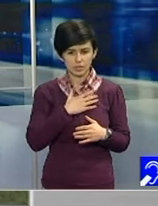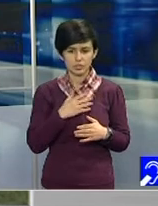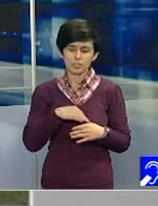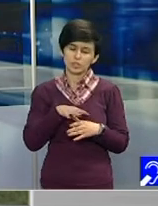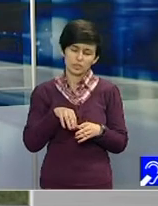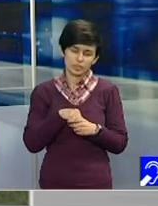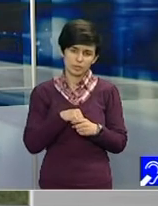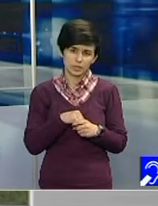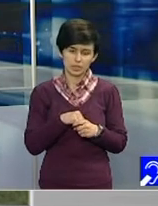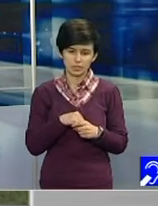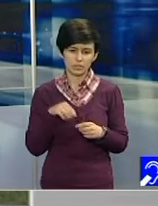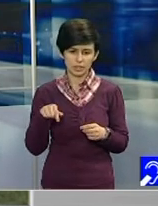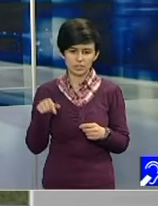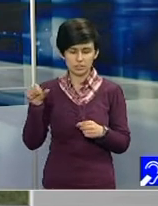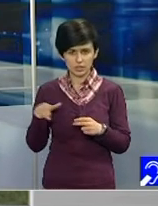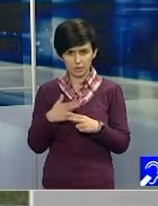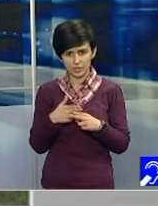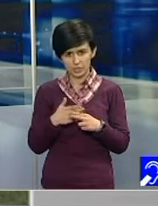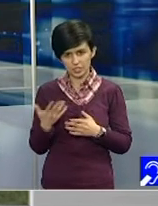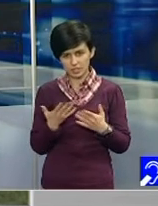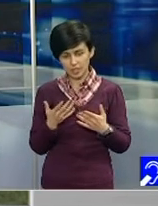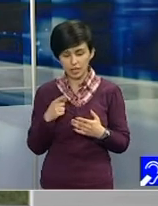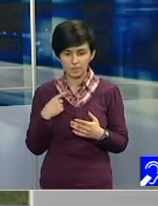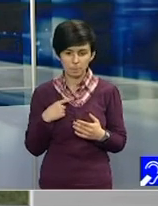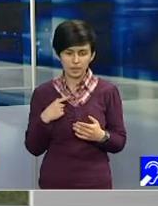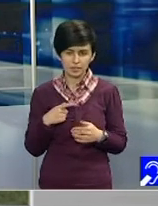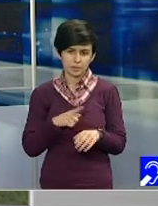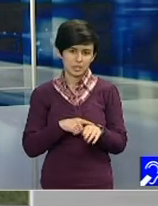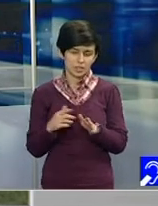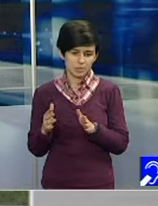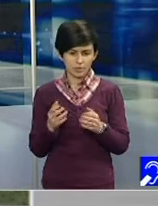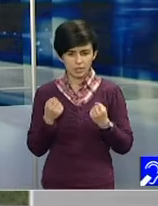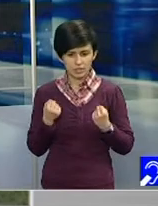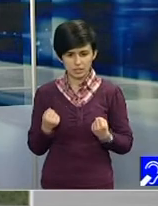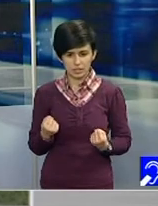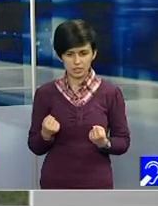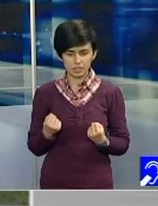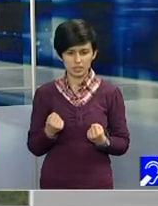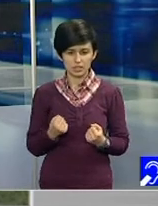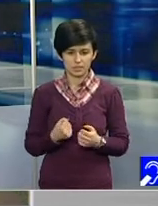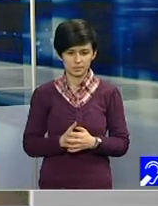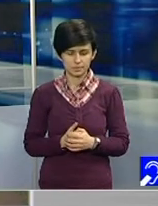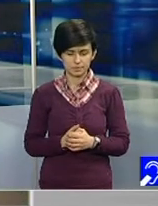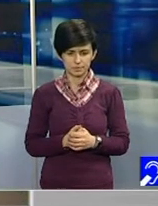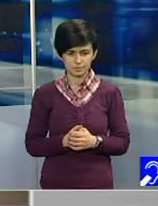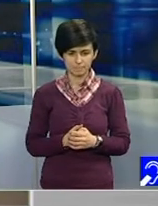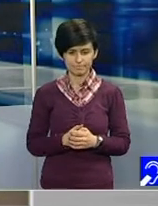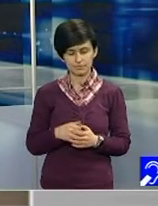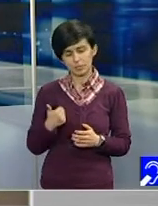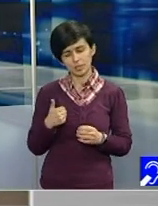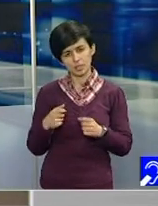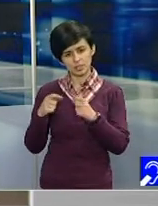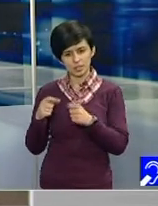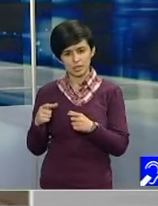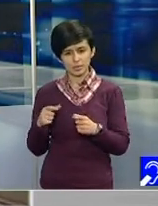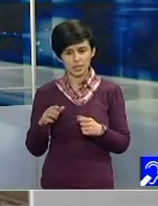familiile acestor pacienți care trec deseori printr-un moment greu, aniversar pentru cel drag al lor. Una dintre încăperile